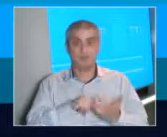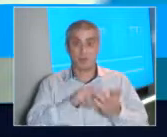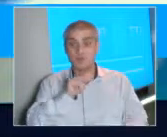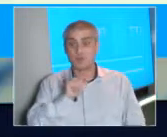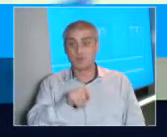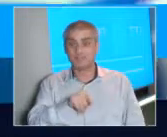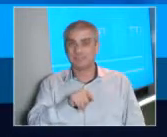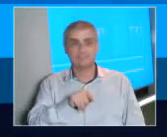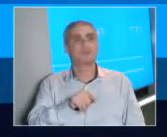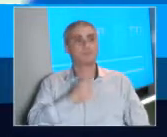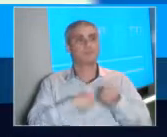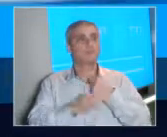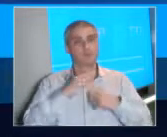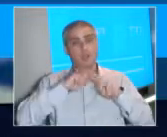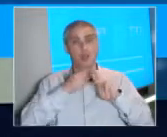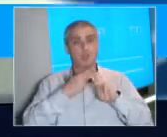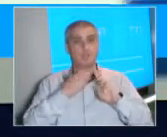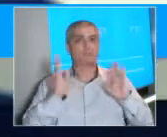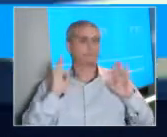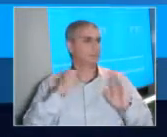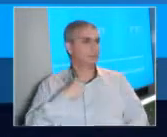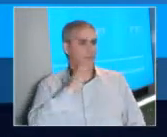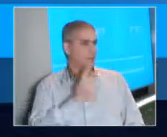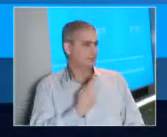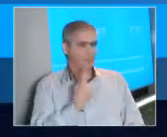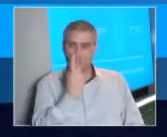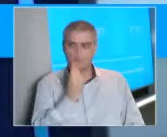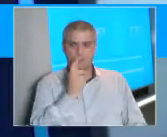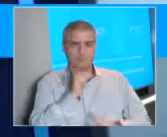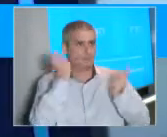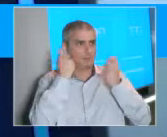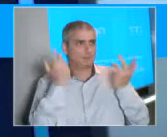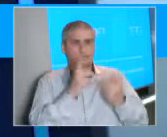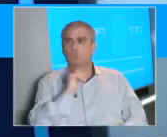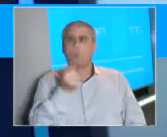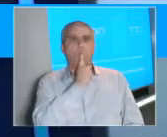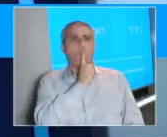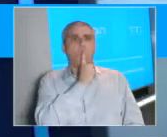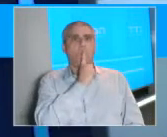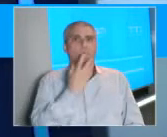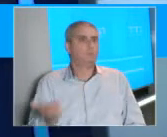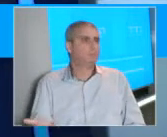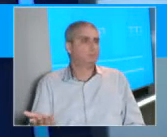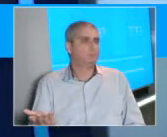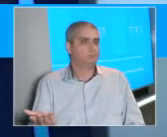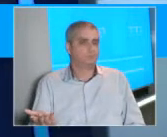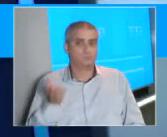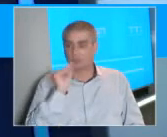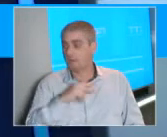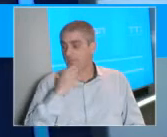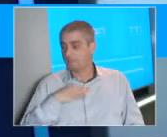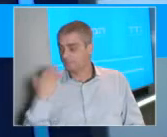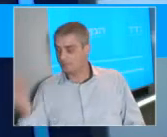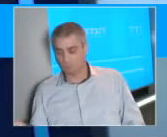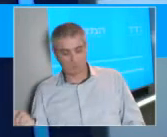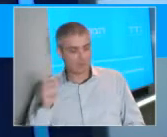הזה, הכלכלה הגלובלית, ברגע שהיא... ואני אומר עוד פעם, אחד הדברים המדהימים, זה שתיקה. אתה שומע? שתיקה, פשוט, גם מהצד הבריאותי,